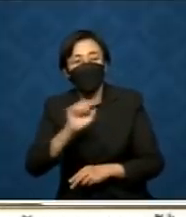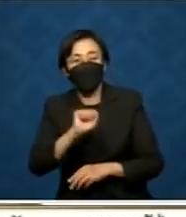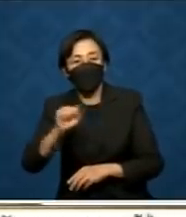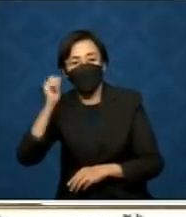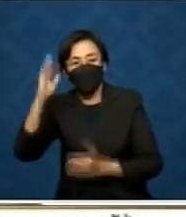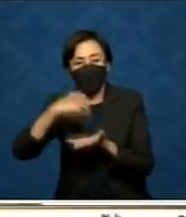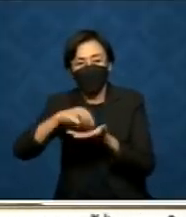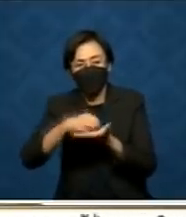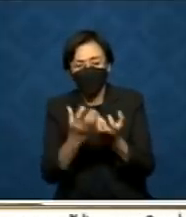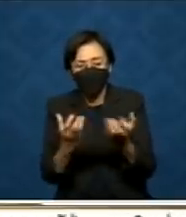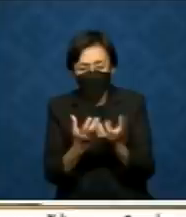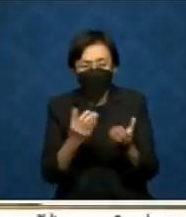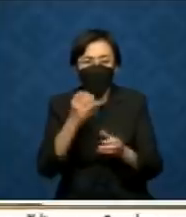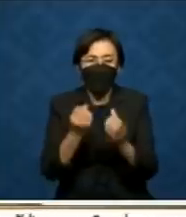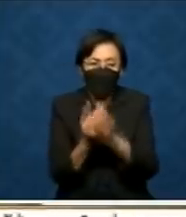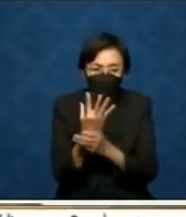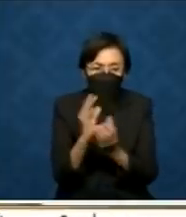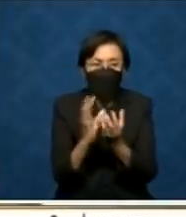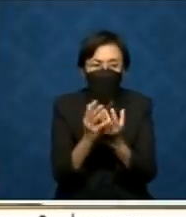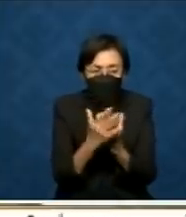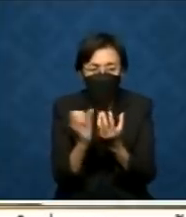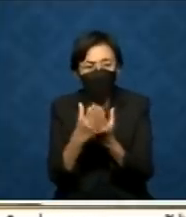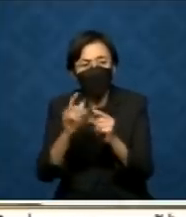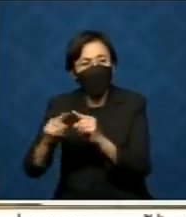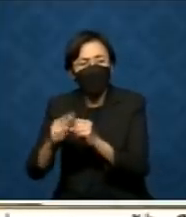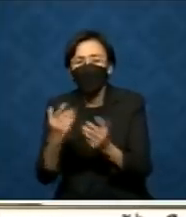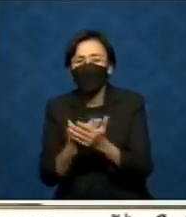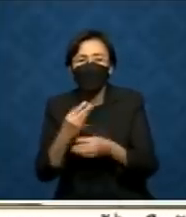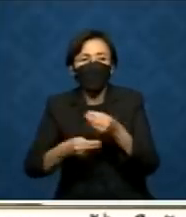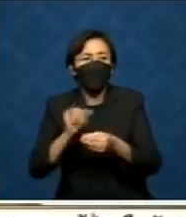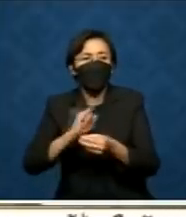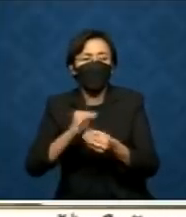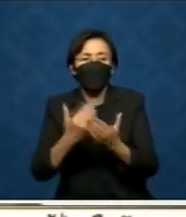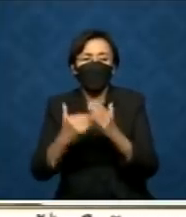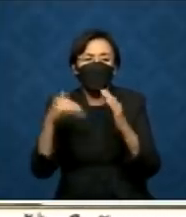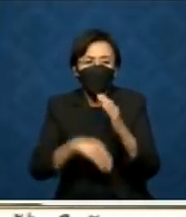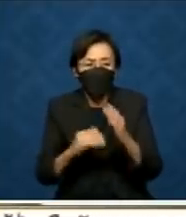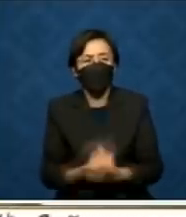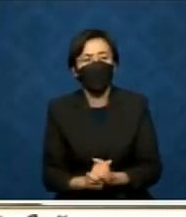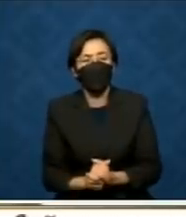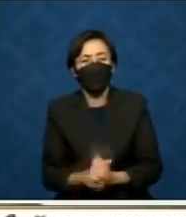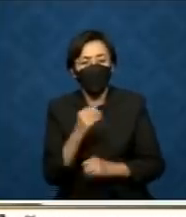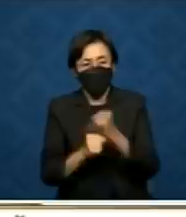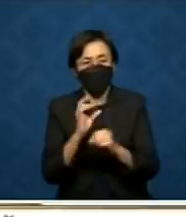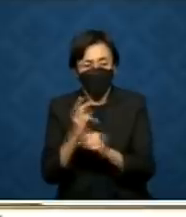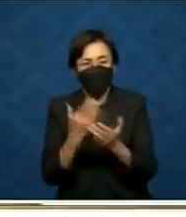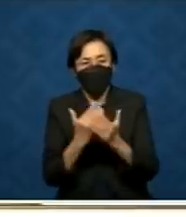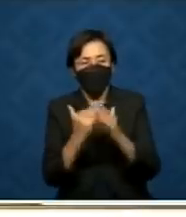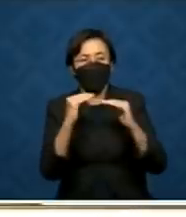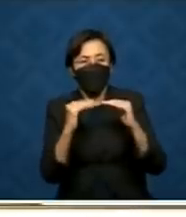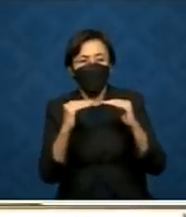สินค้าเกษตรตกทุกตัวถ้ามันตกมาตั้งแต่นายกเข้าแล้ว 7ปีมาแล้วมันตกลงมาเลือกตกลงมา